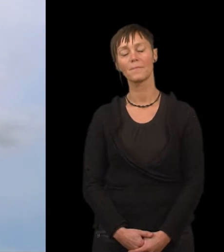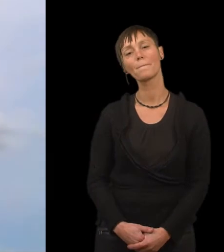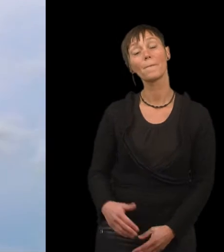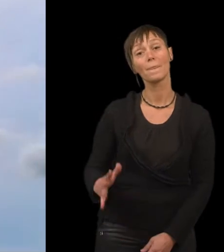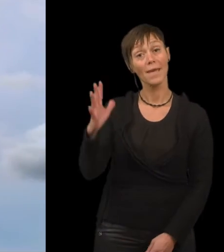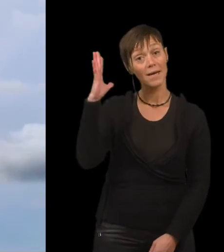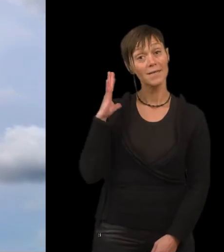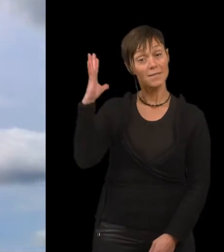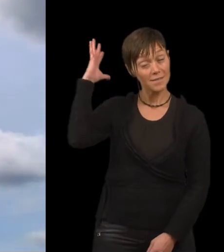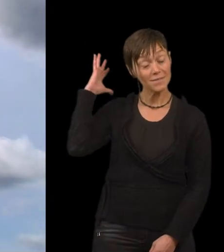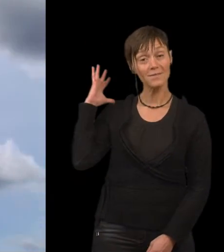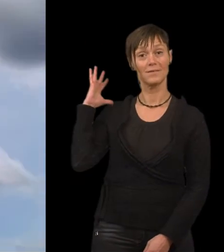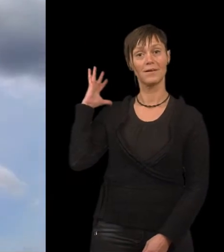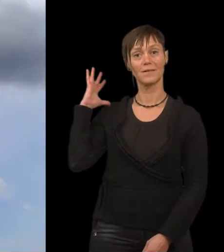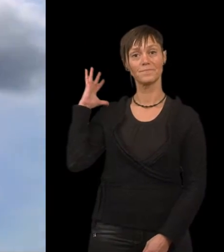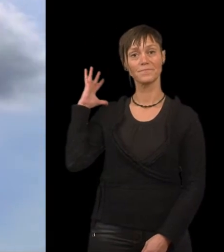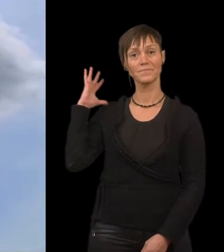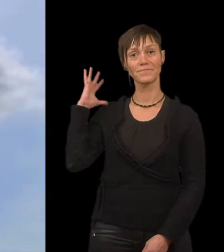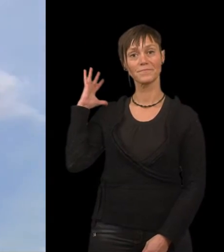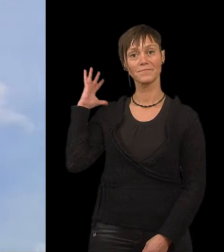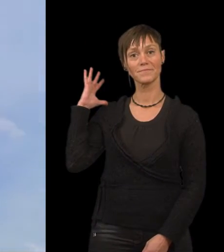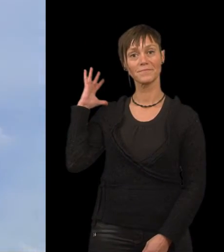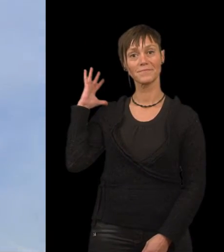Il était une fois